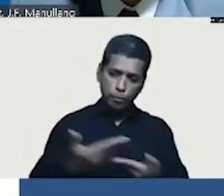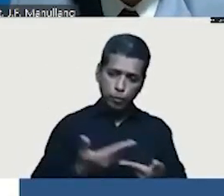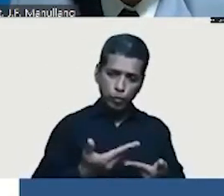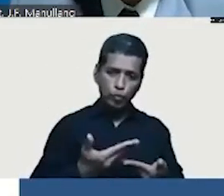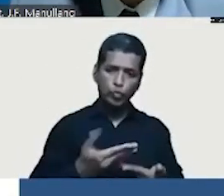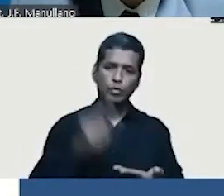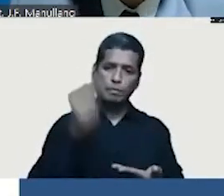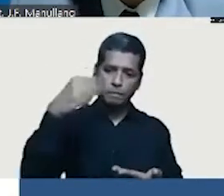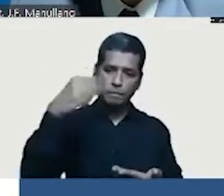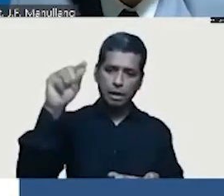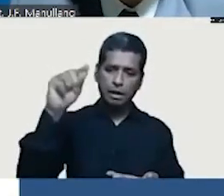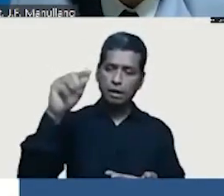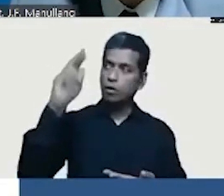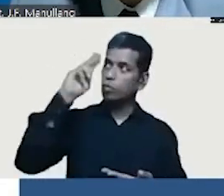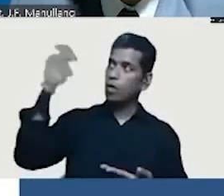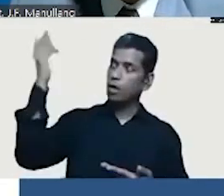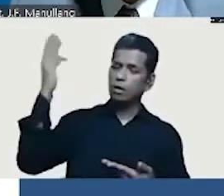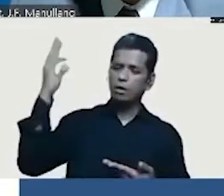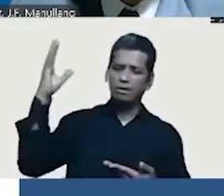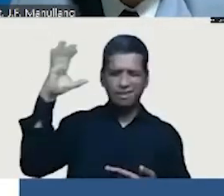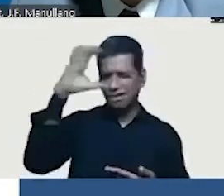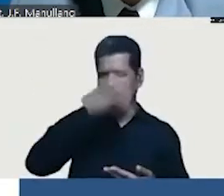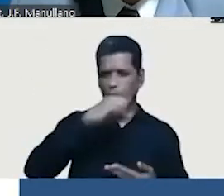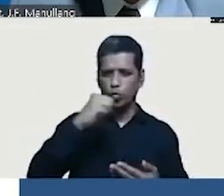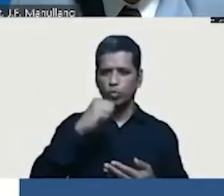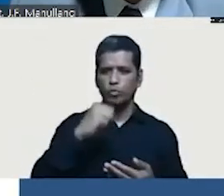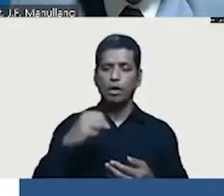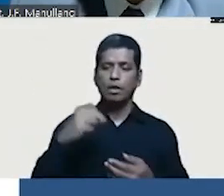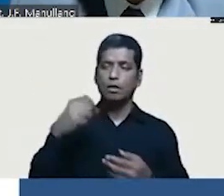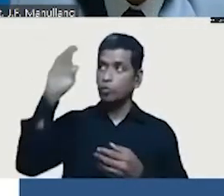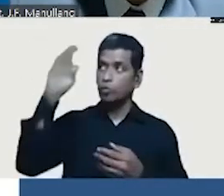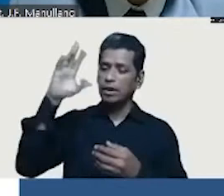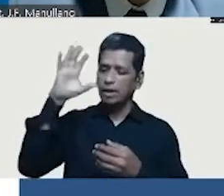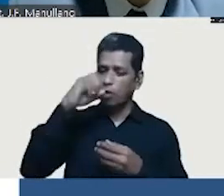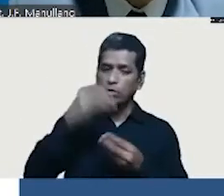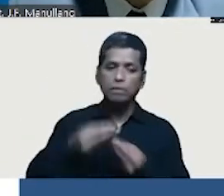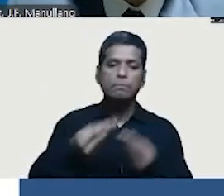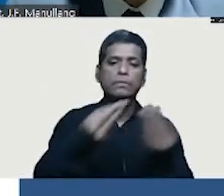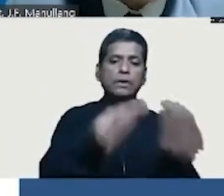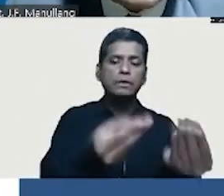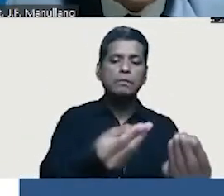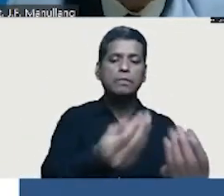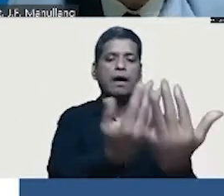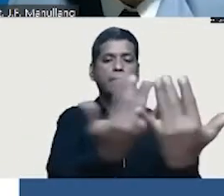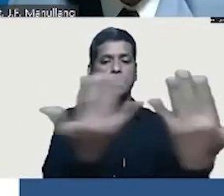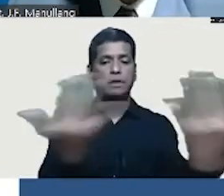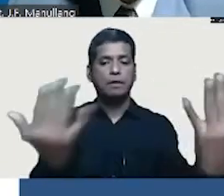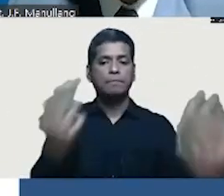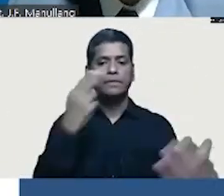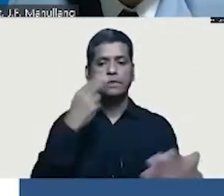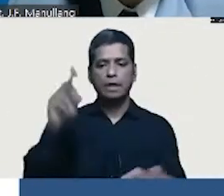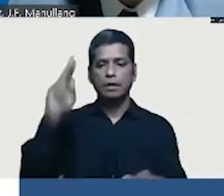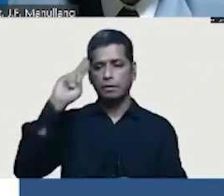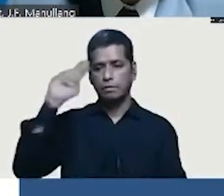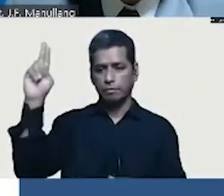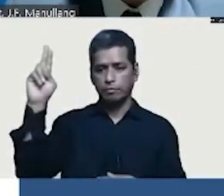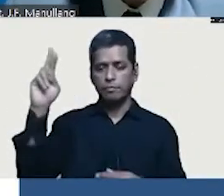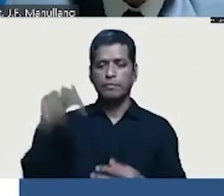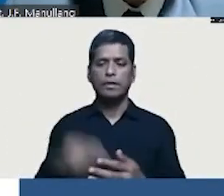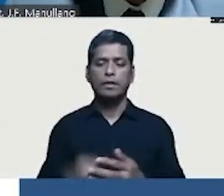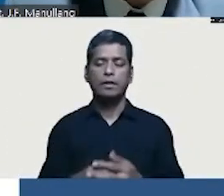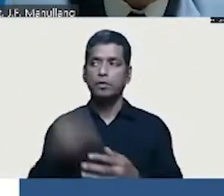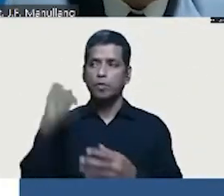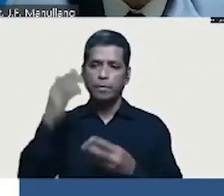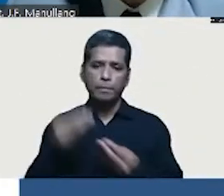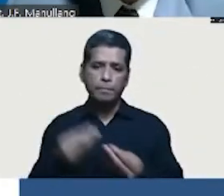dan kemauannya diberitahukannya kepada hambaNya dia menyertai lidah yang berbicara yaitu hama banyak pernah by dan